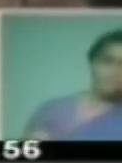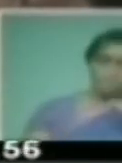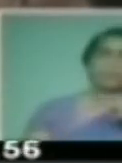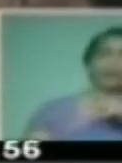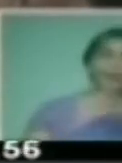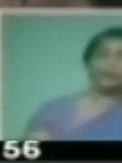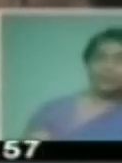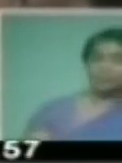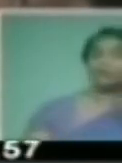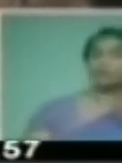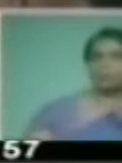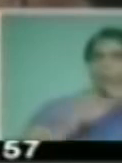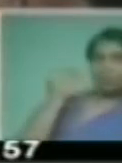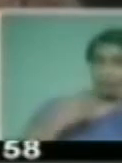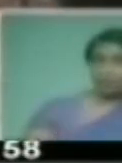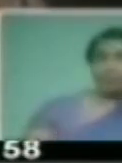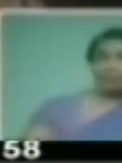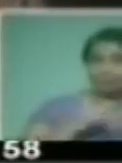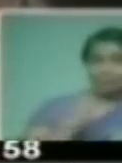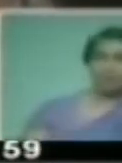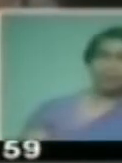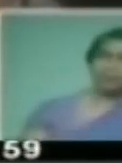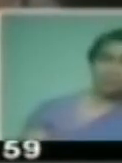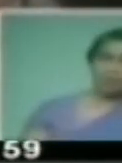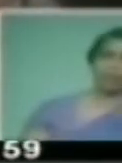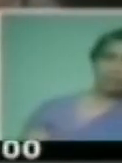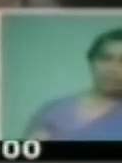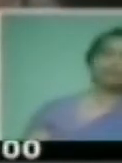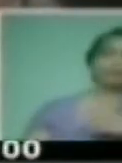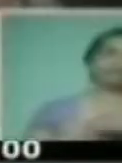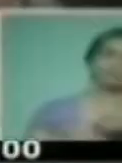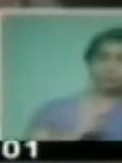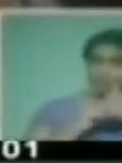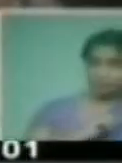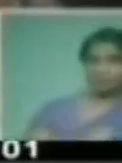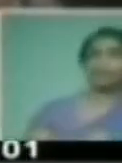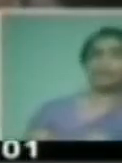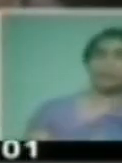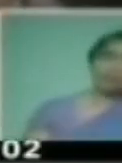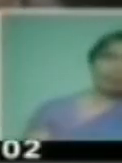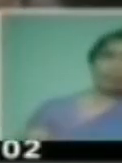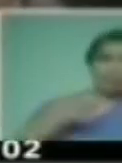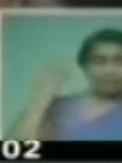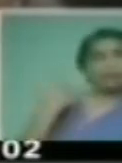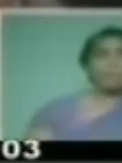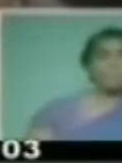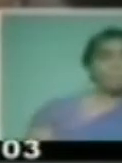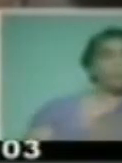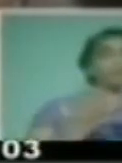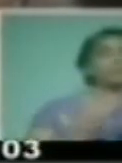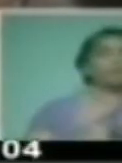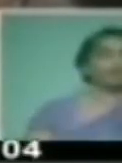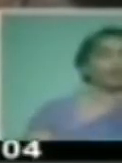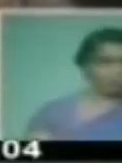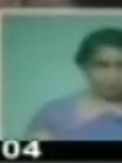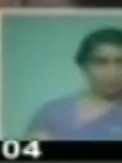ஓன் ஹிதான்னே ஆர்த்திக கடாவதி ஜனதாவ ஹாமதே மியான தத்வேட பத்துனத் மலகந்தான் மத்தின் பலே லபா கேனிமேட்